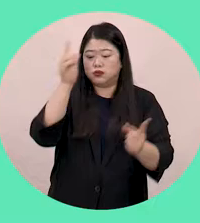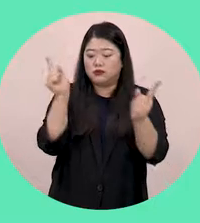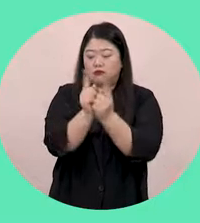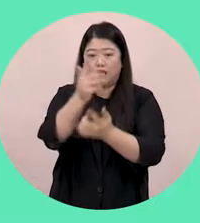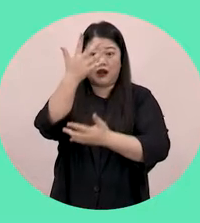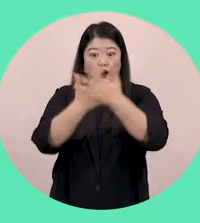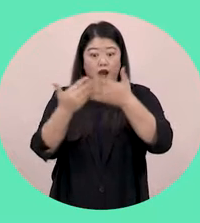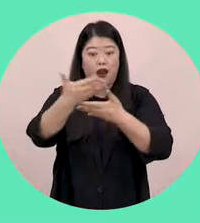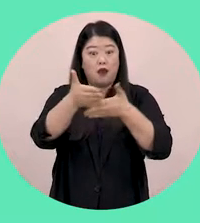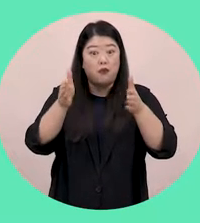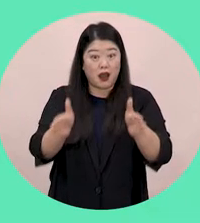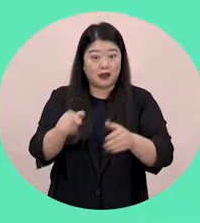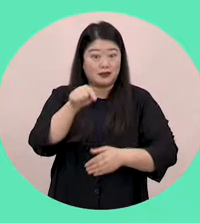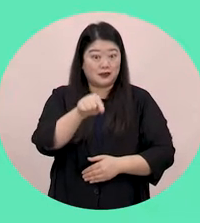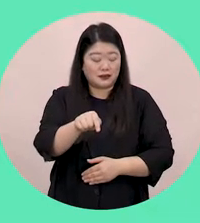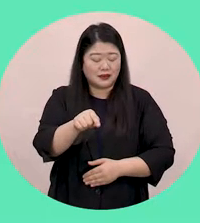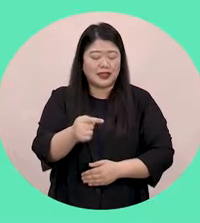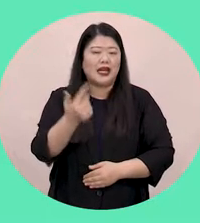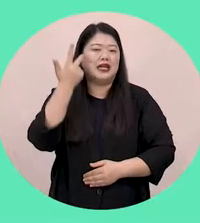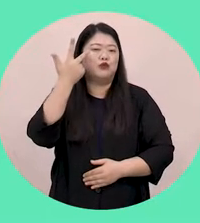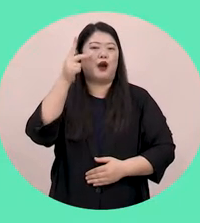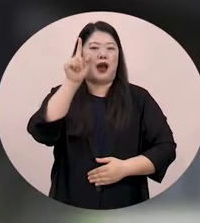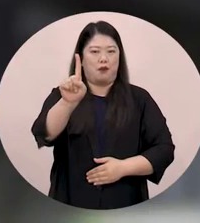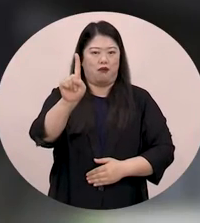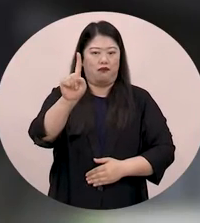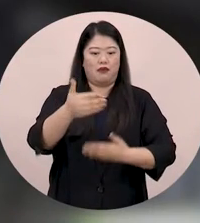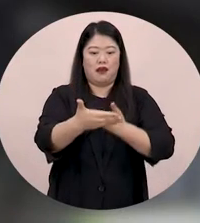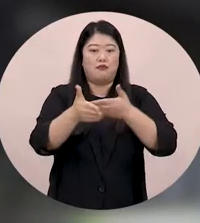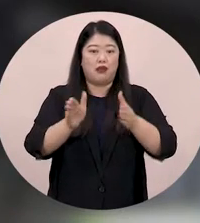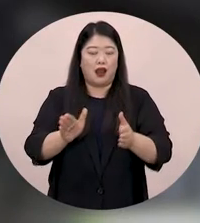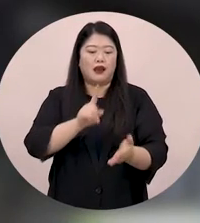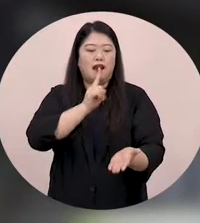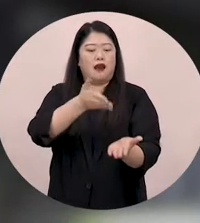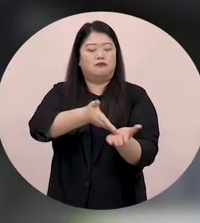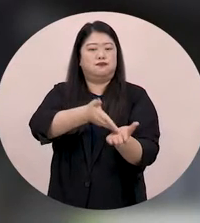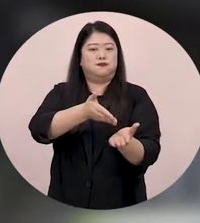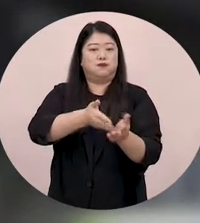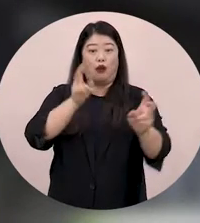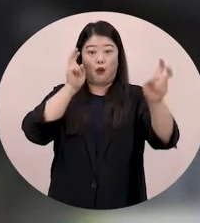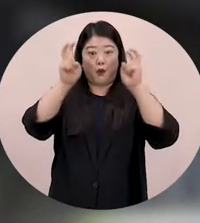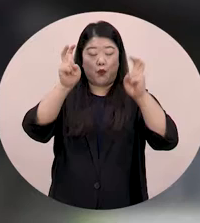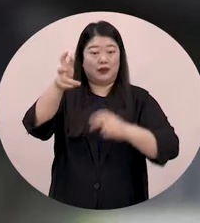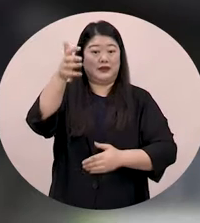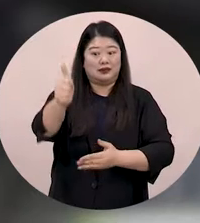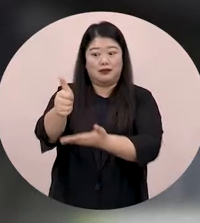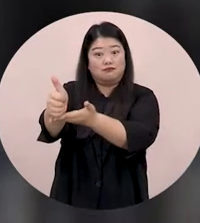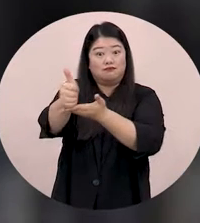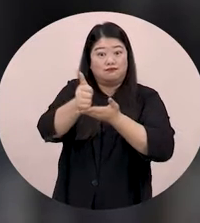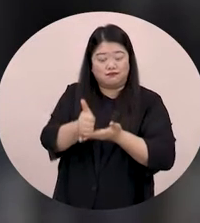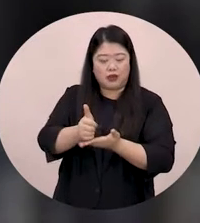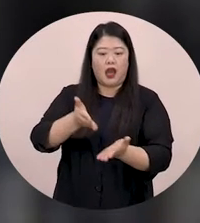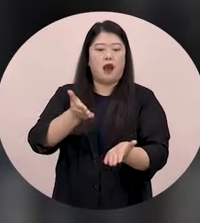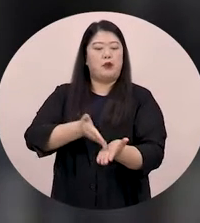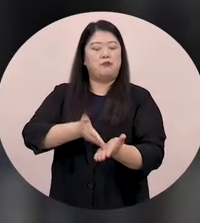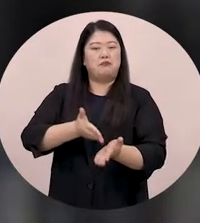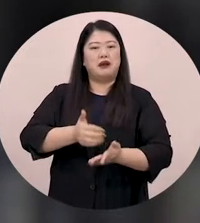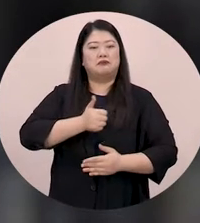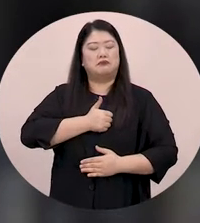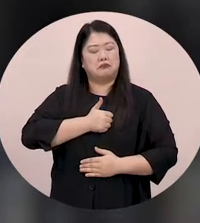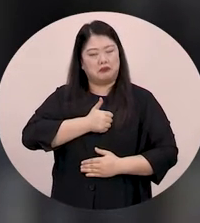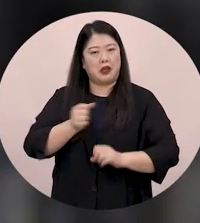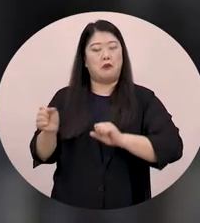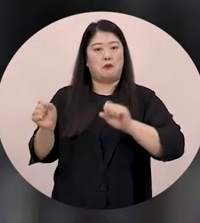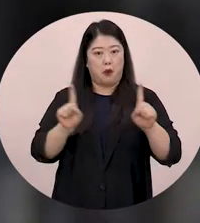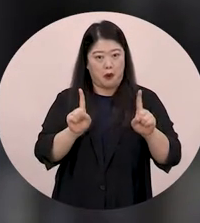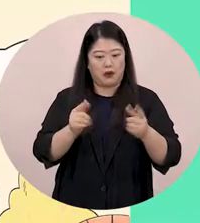예술로 만나는 힐링 시네마 강좌는 주 1회씩 모두 4회로 진행되며 스피치온 박희정 대표와 함께하는 스피치를 통한